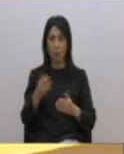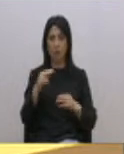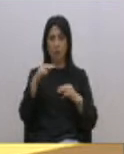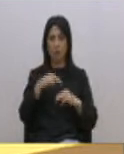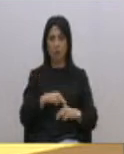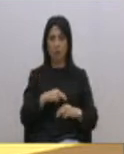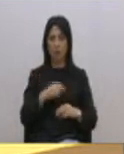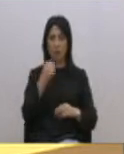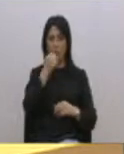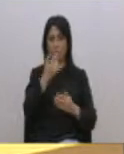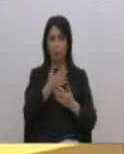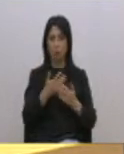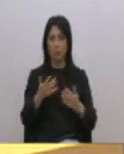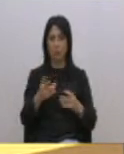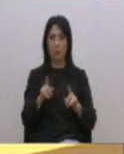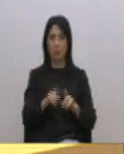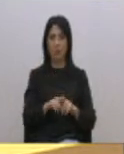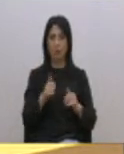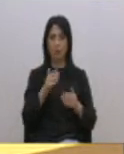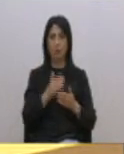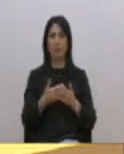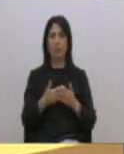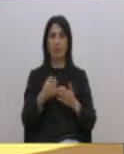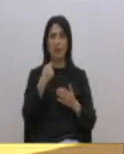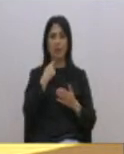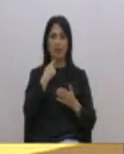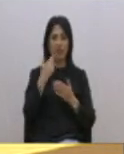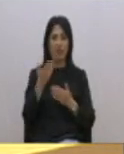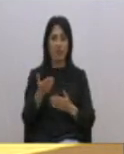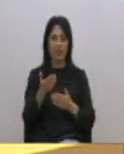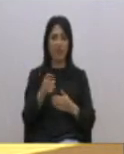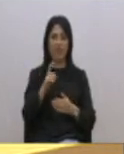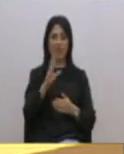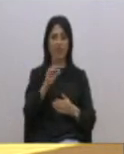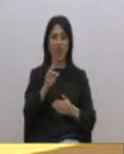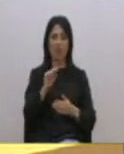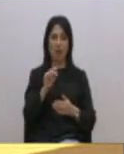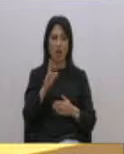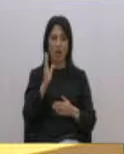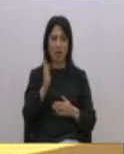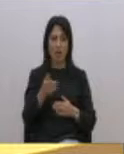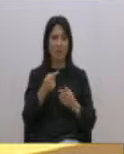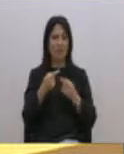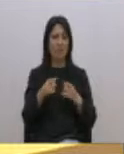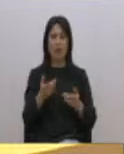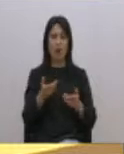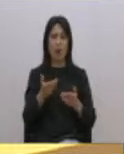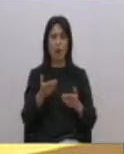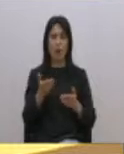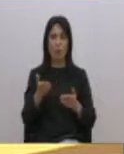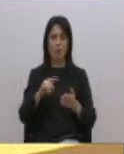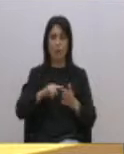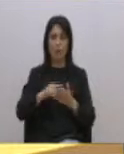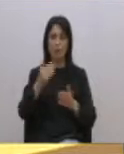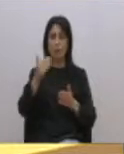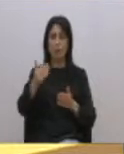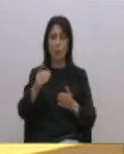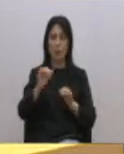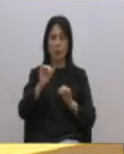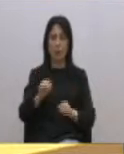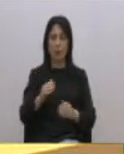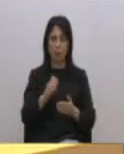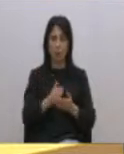შრომის პროდუქტი, ისეთი როგორიც არის მაგალითად ხვანჭკარა იქნება ეს თუ სხვა, რომელიც გეოგრაფიული აღნიშნით არის